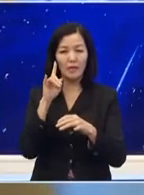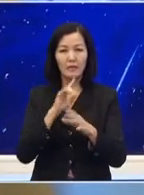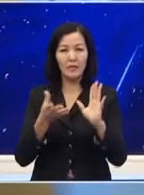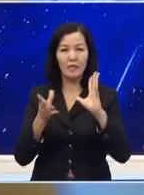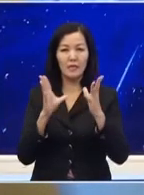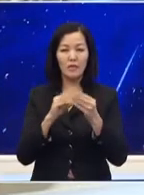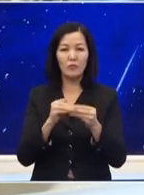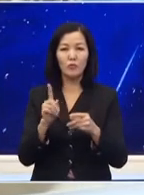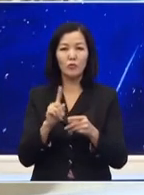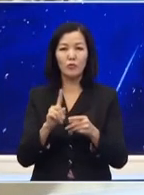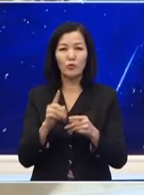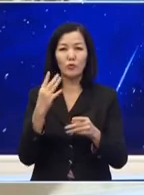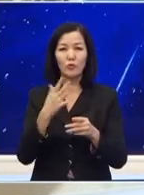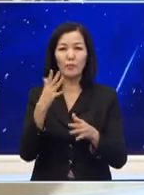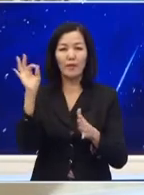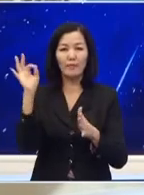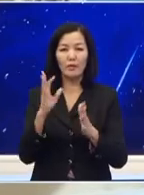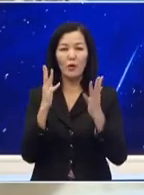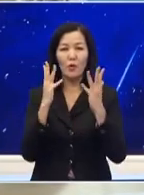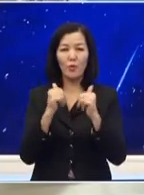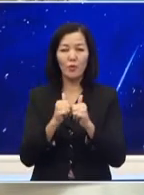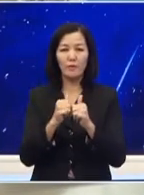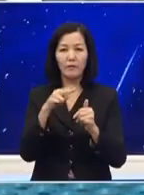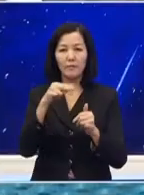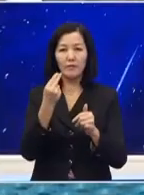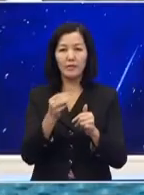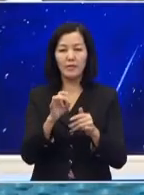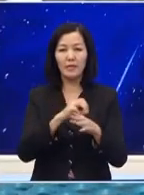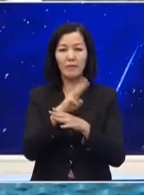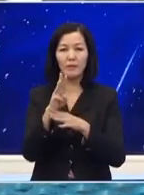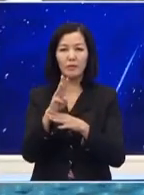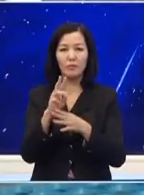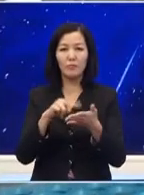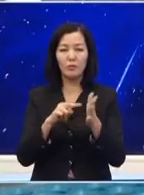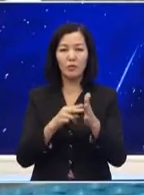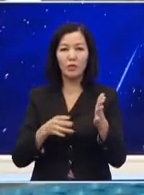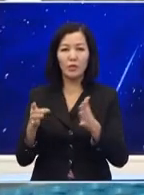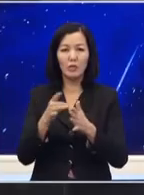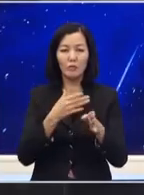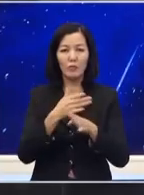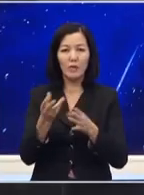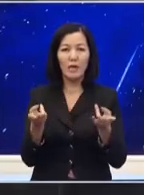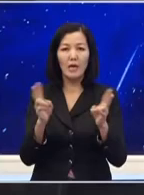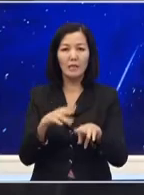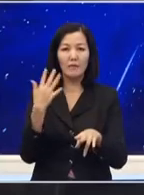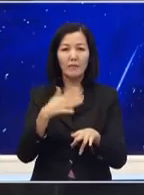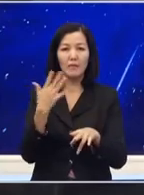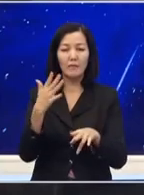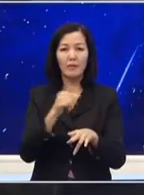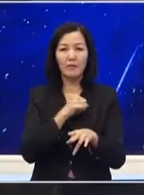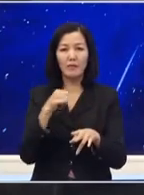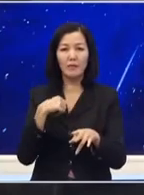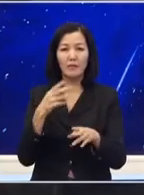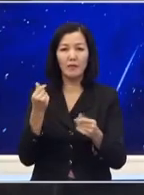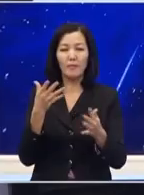стало известно, что 45% общего числа ПЦР-тестов обеспечиваются из бюджета республики. Остальные 55% производятся на